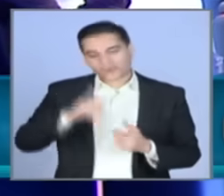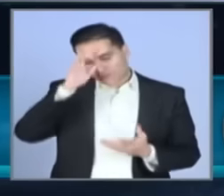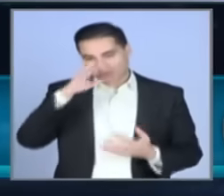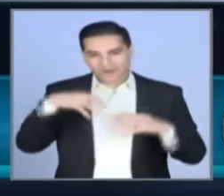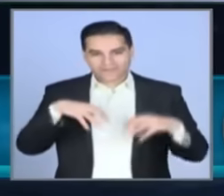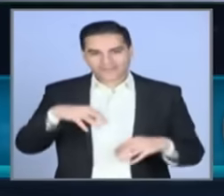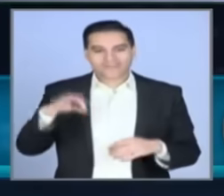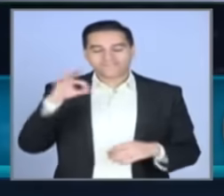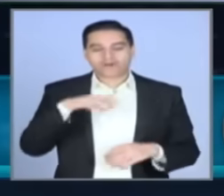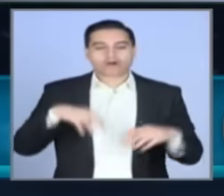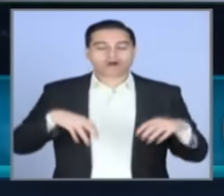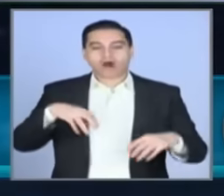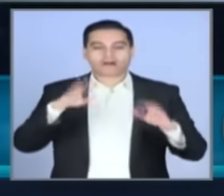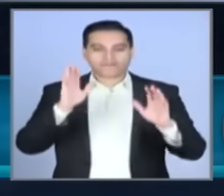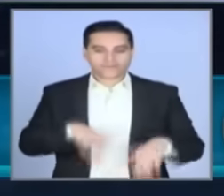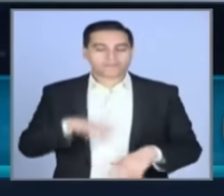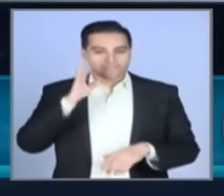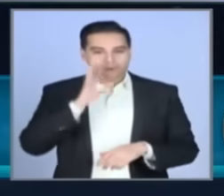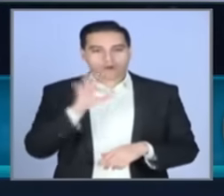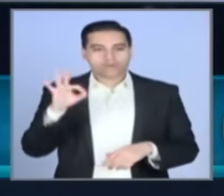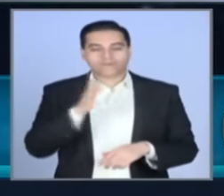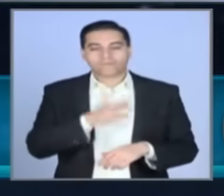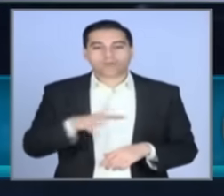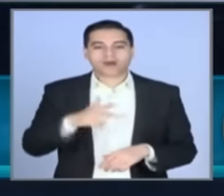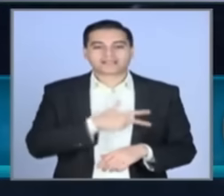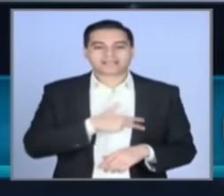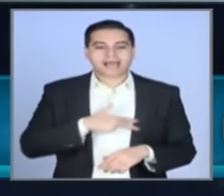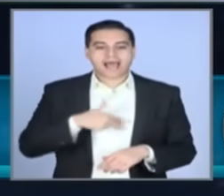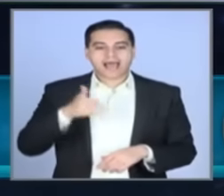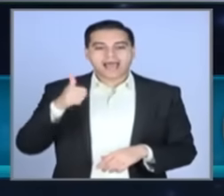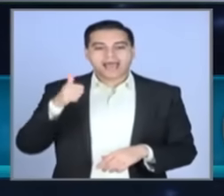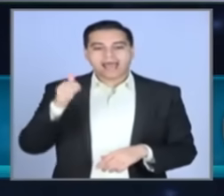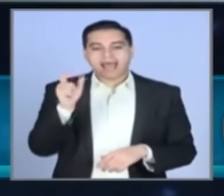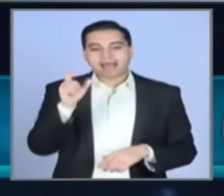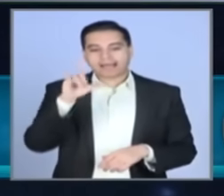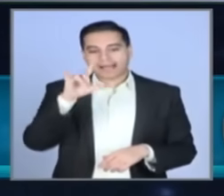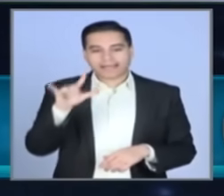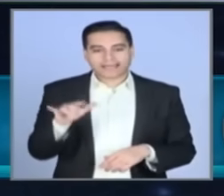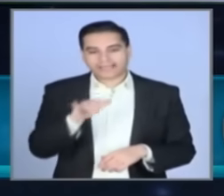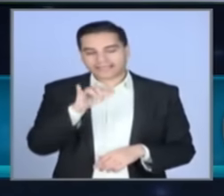جغرافيا. في اي قاره تقع بحيره انلي؟